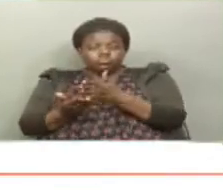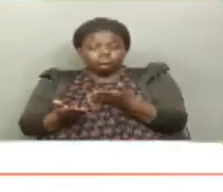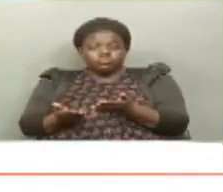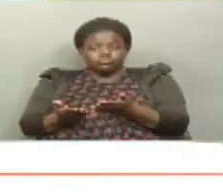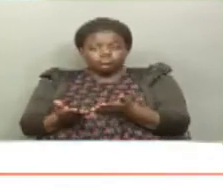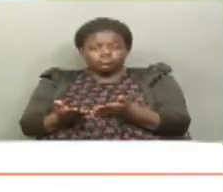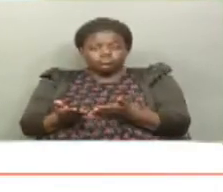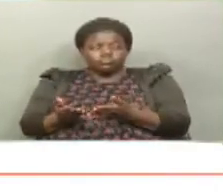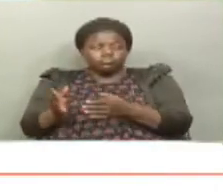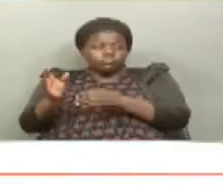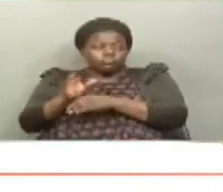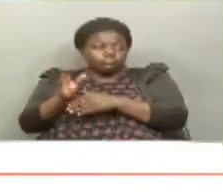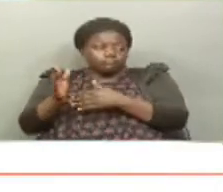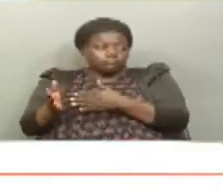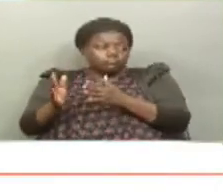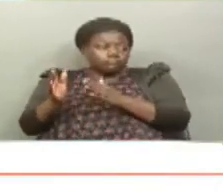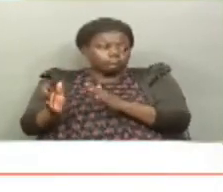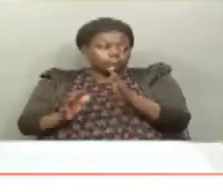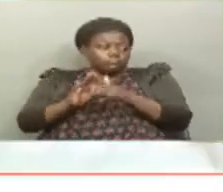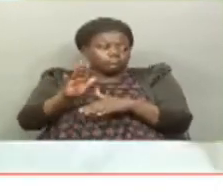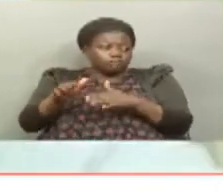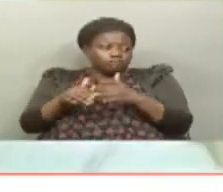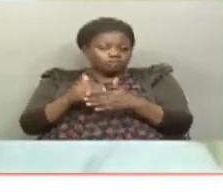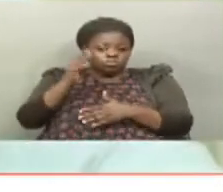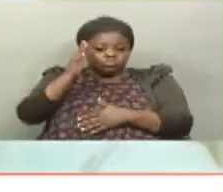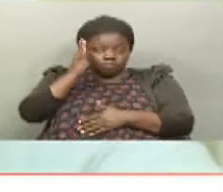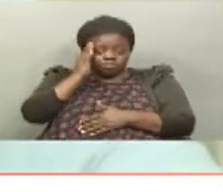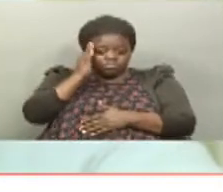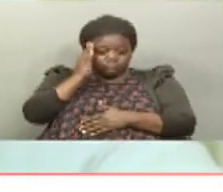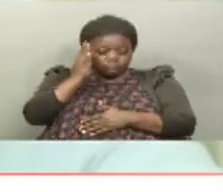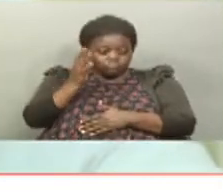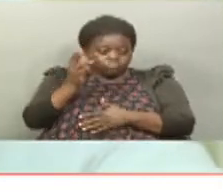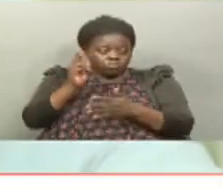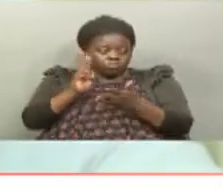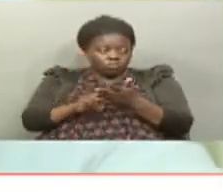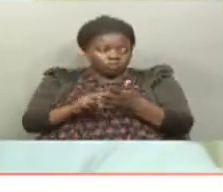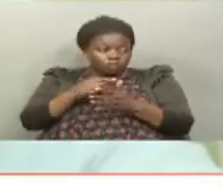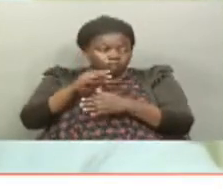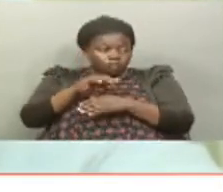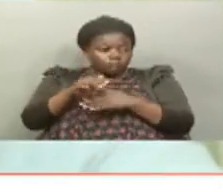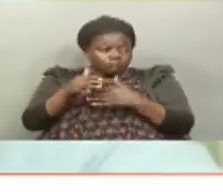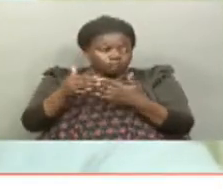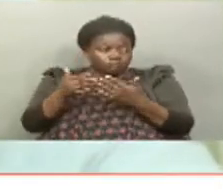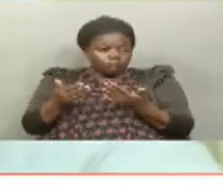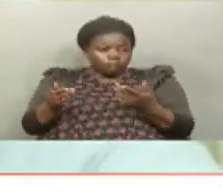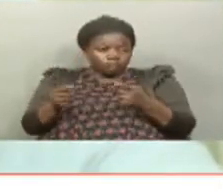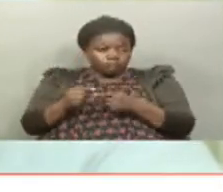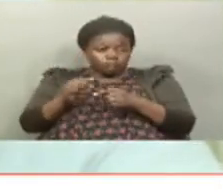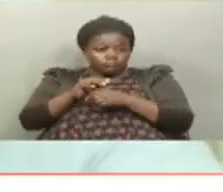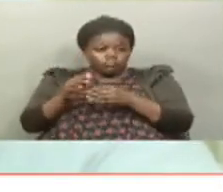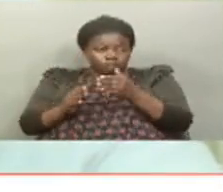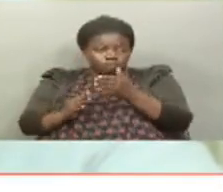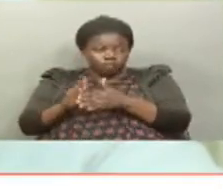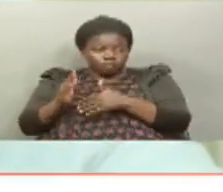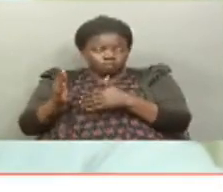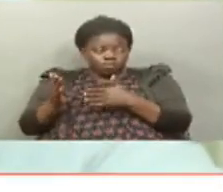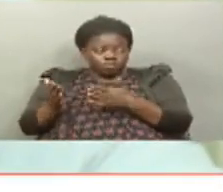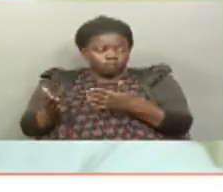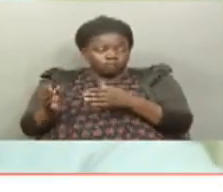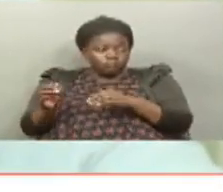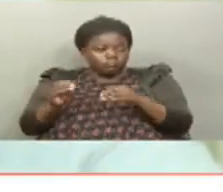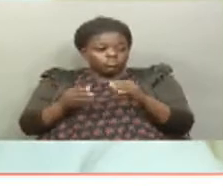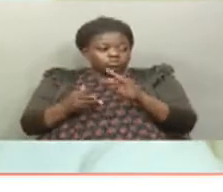Council ekole procedure zonna ezitegerekeka okuzuula ani ataddewo amalaalo ate n'okumikinga shuwa